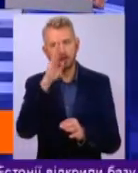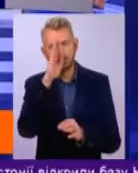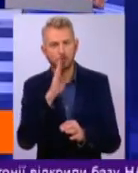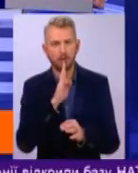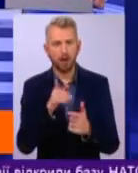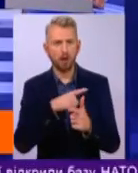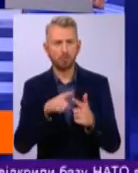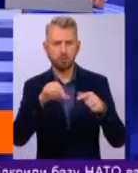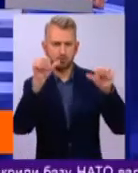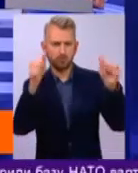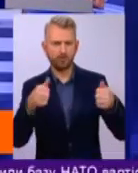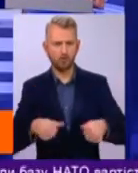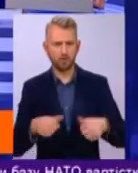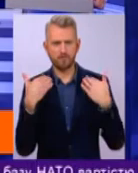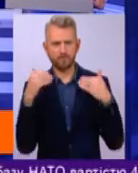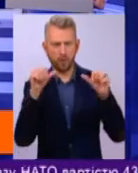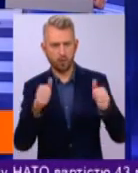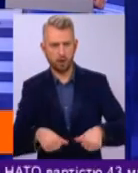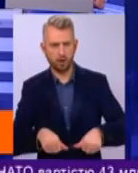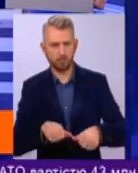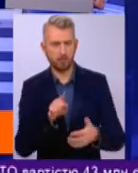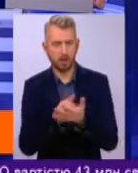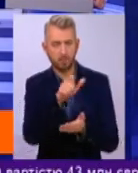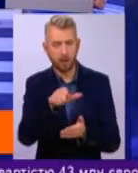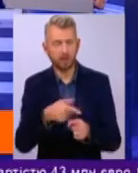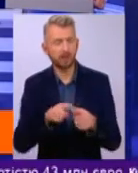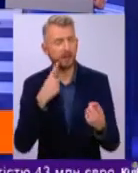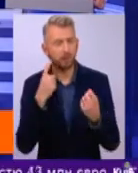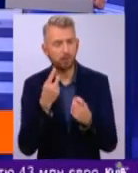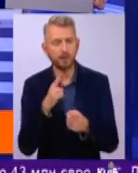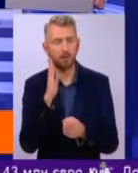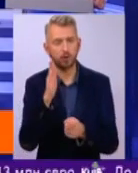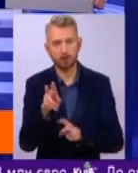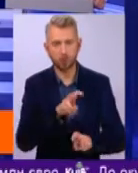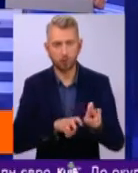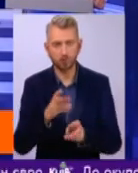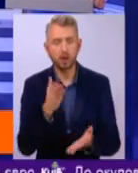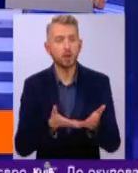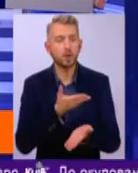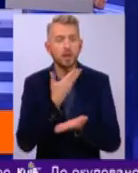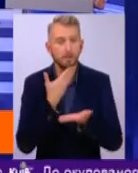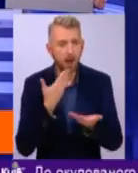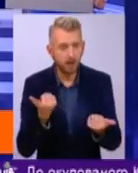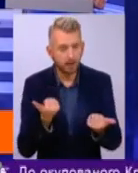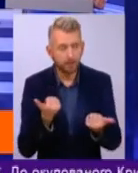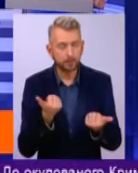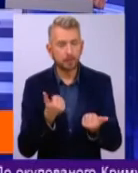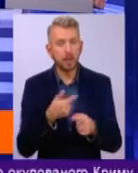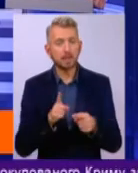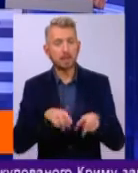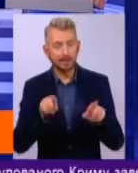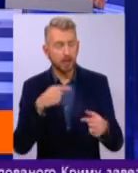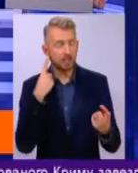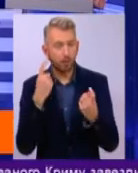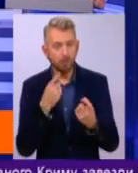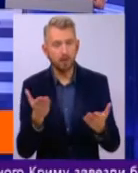статура нападників, це знову ж таки інформація для подальшого розшуку. Якщо її немає, то це теж